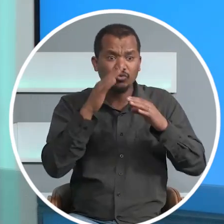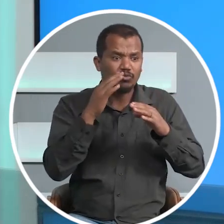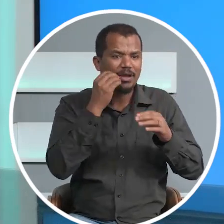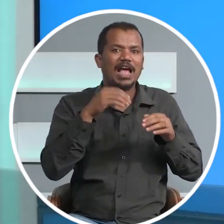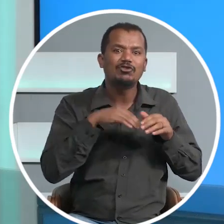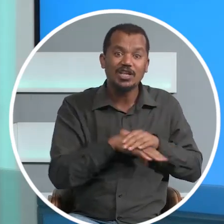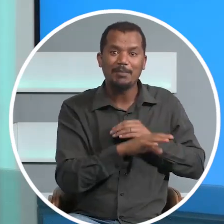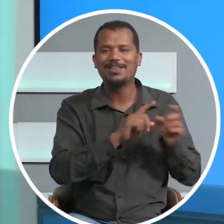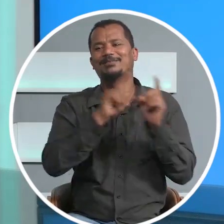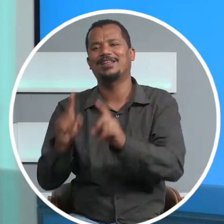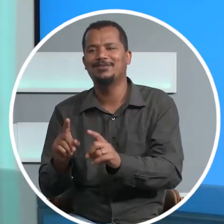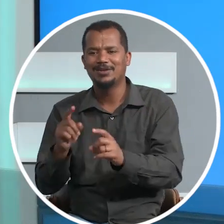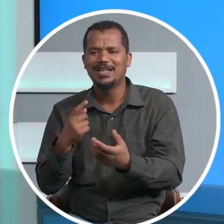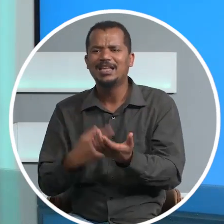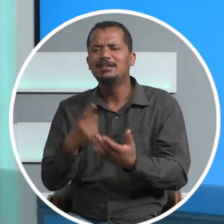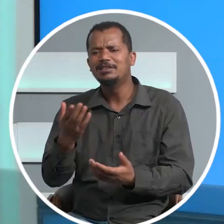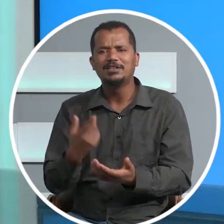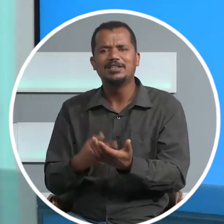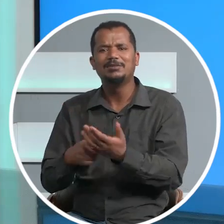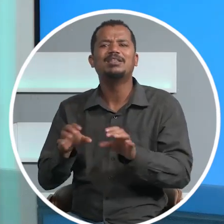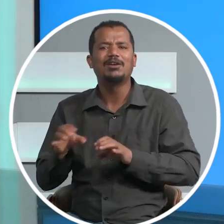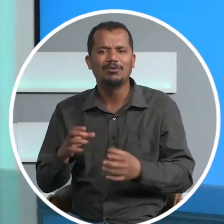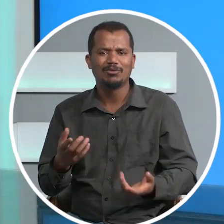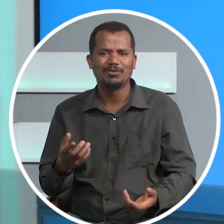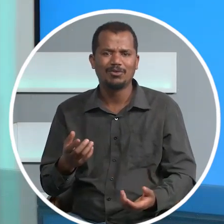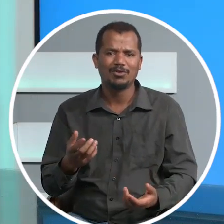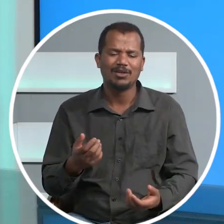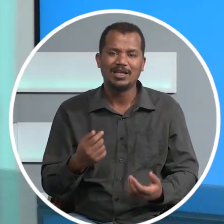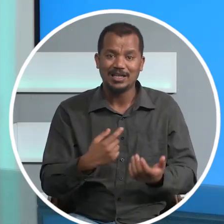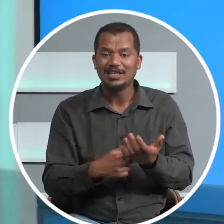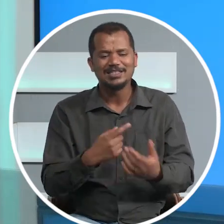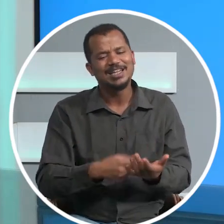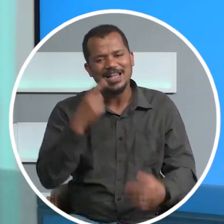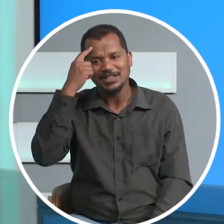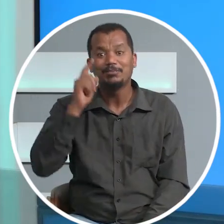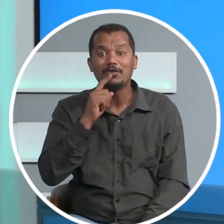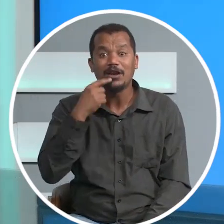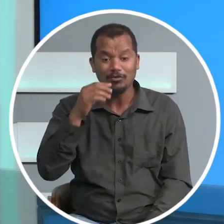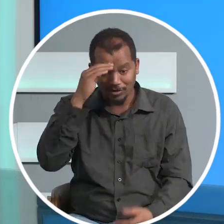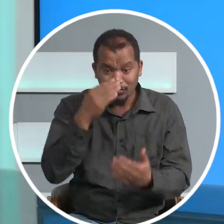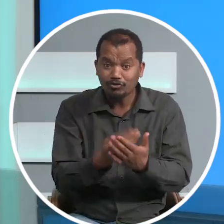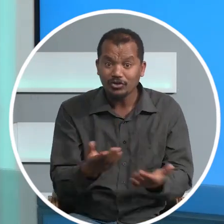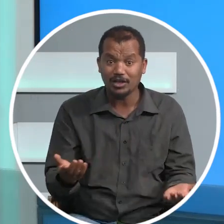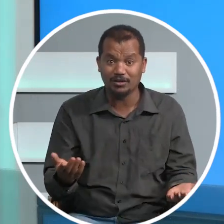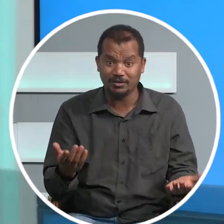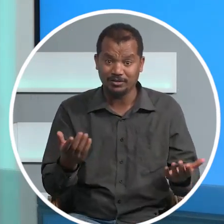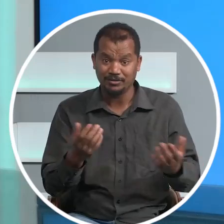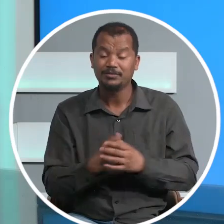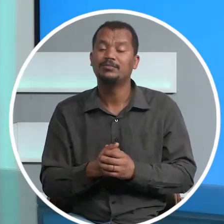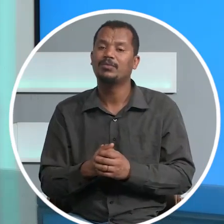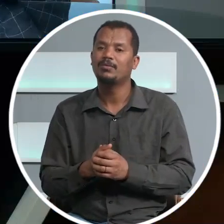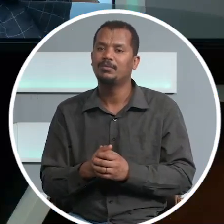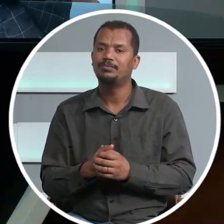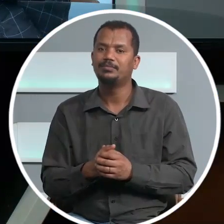ቤታቸው ገብቶ ይመጣሉ። ምንነችን ነገር ነው ታርጓስ ሲባል አይ እኔ ቤት መስ ይመጣል ያስብኝ ነው ይላሉ። በልጆቻቸው ብዙዎቹ አሁን